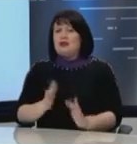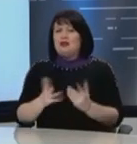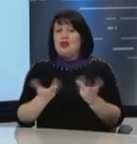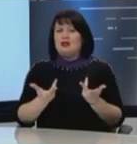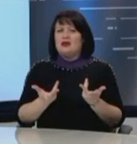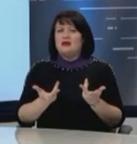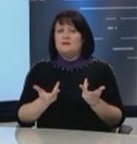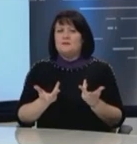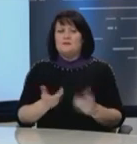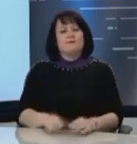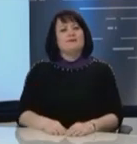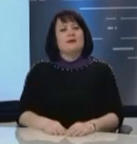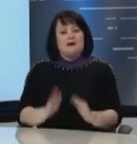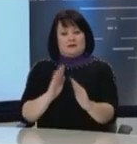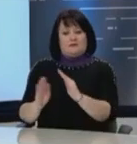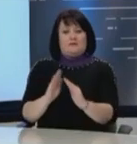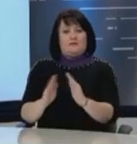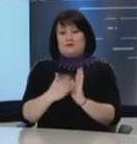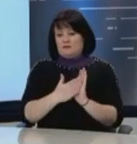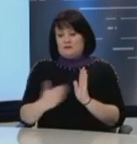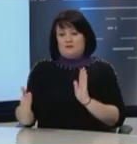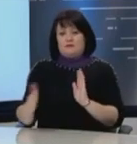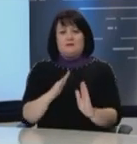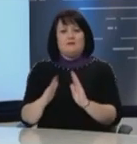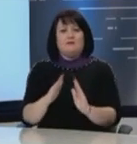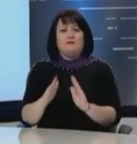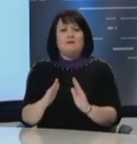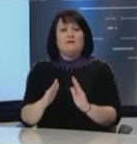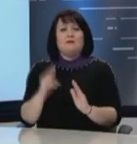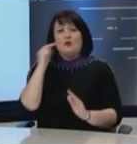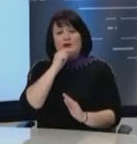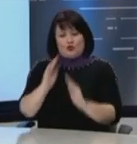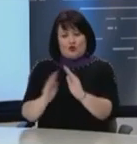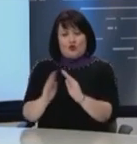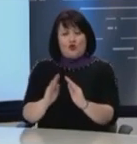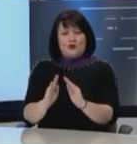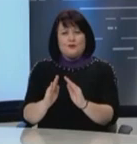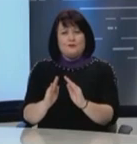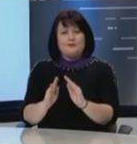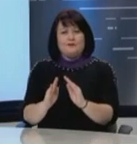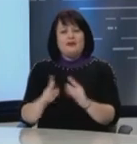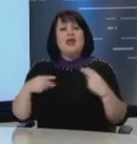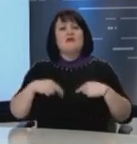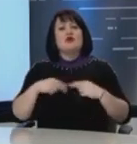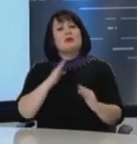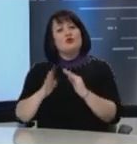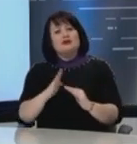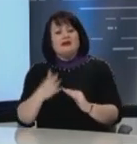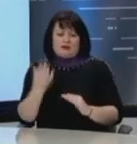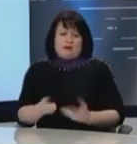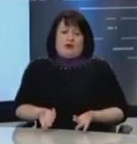Υπάρχει τελικά προστατευόμενη περίοδος, προστατευόμενος πρωθυπουργός και προστατευόμενη υπουργή.